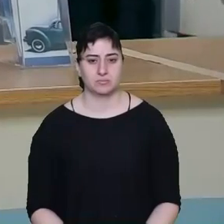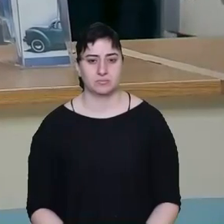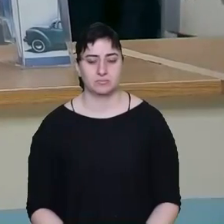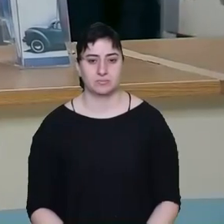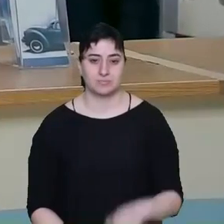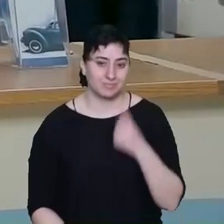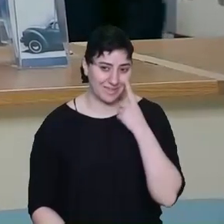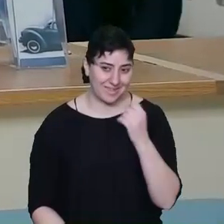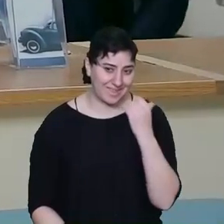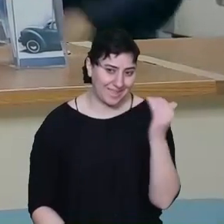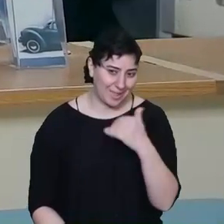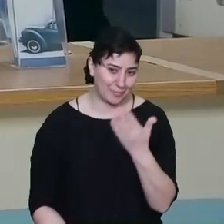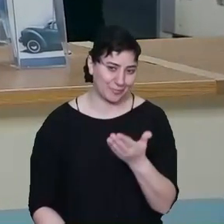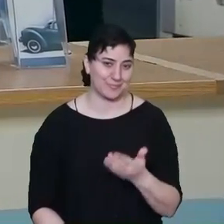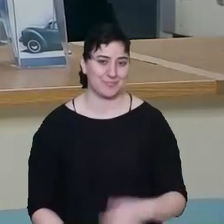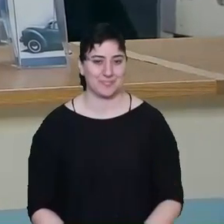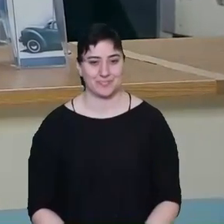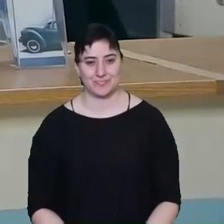Bak, geliyor bak.